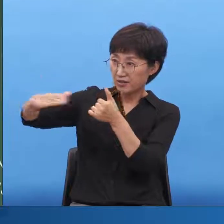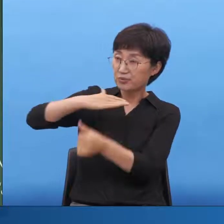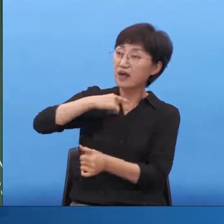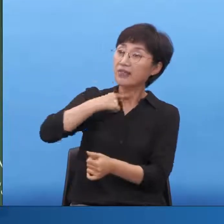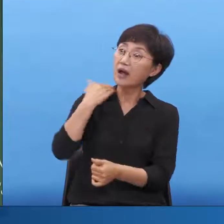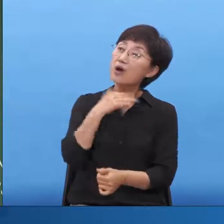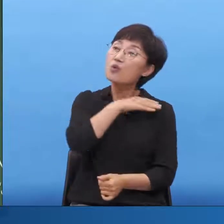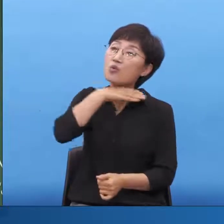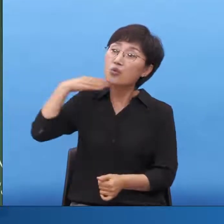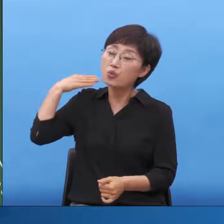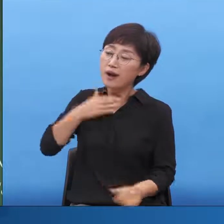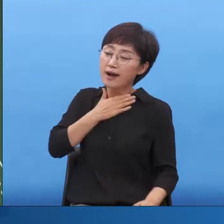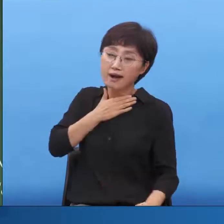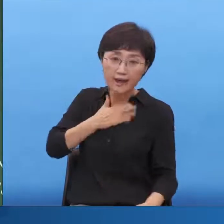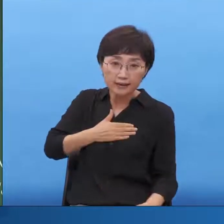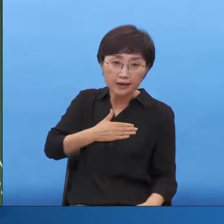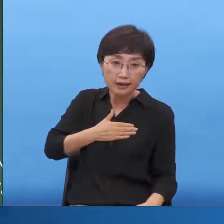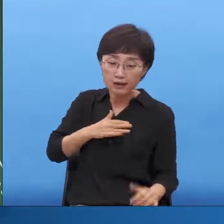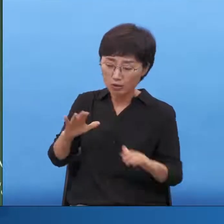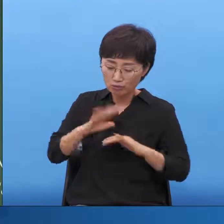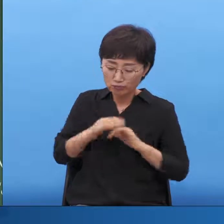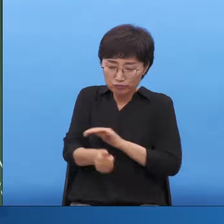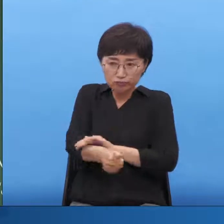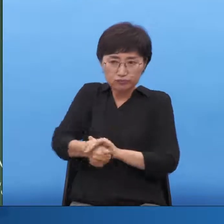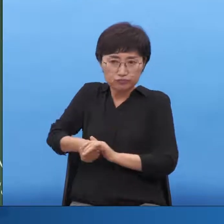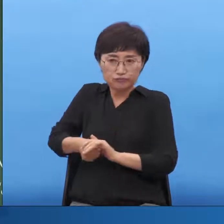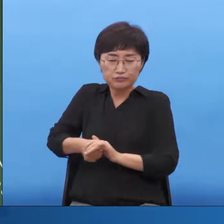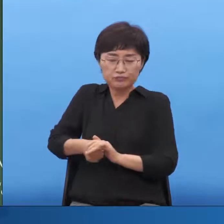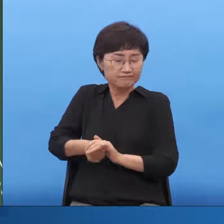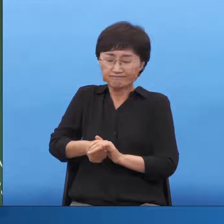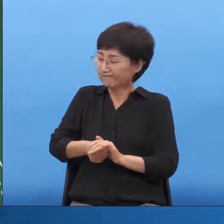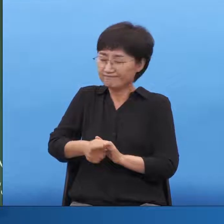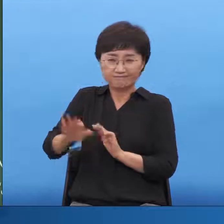죽는 거 알고도 두려워하지 않았어요.